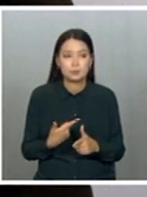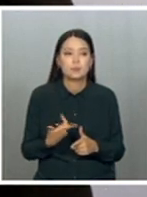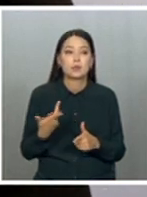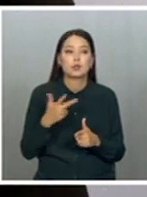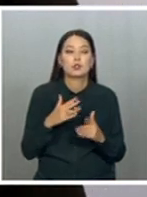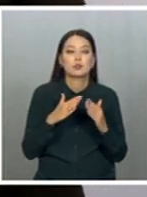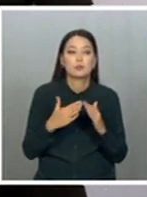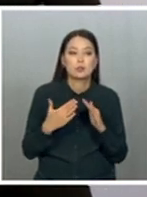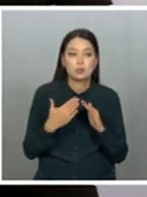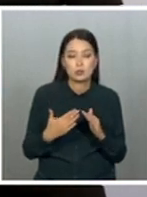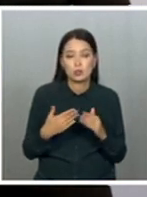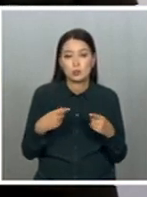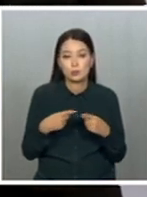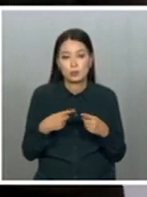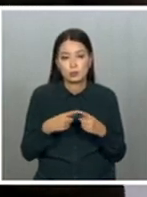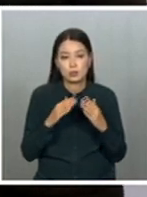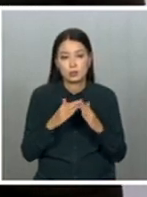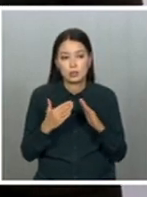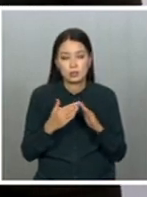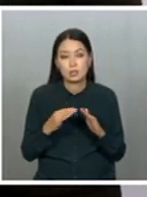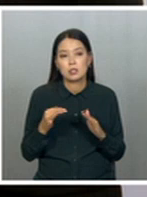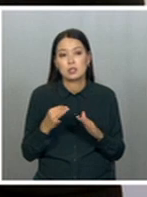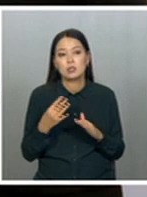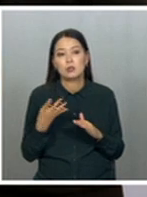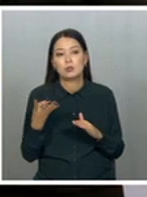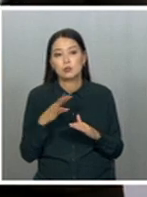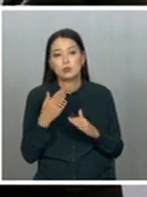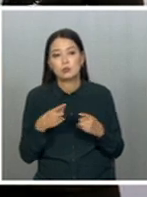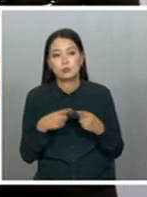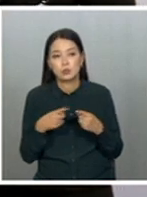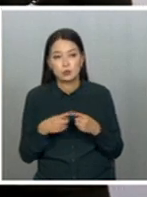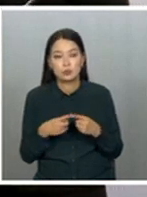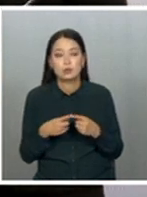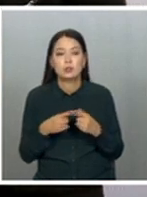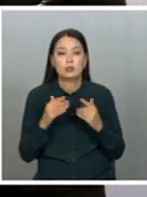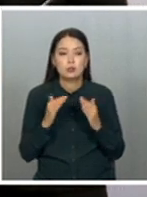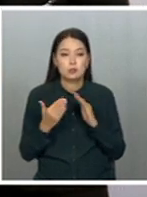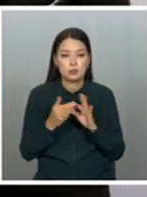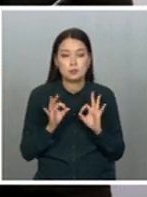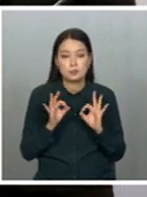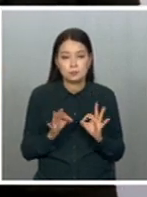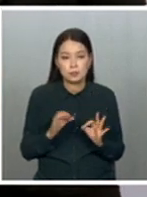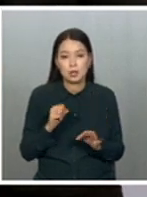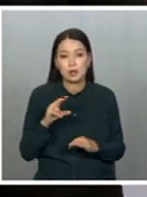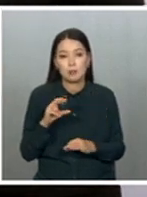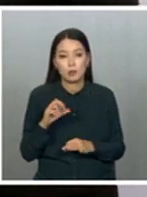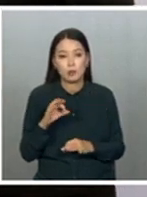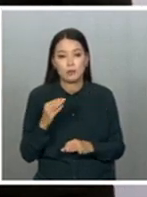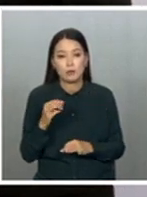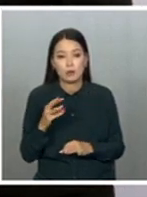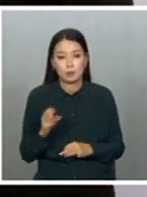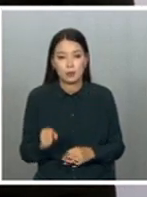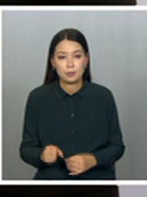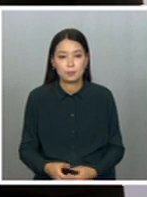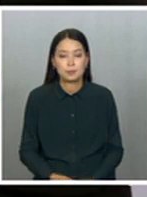бұрышты дұрыс қиық пирамиданың апофемасы және 4 бұрышты дұрыс қиық пирамиданың апофемасы.